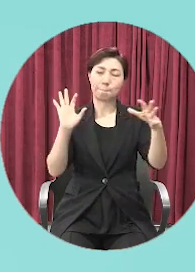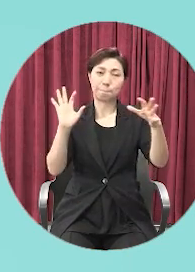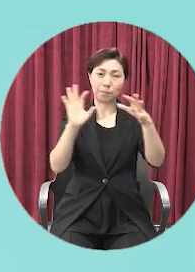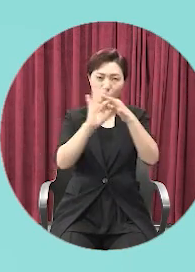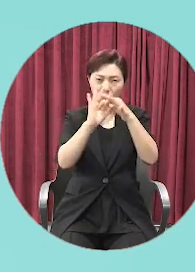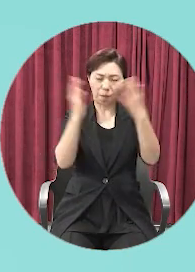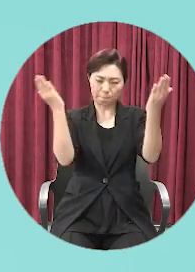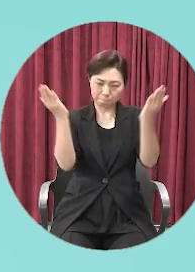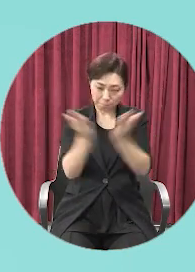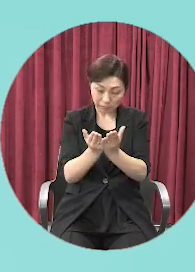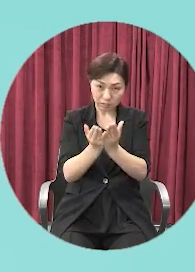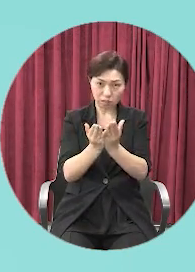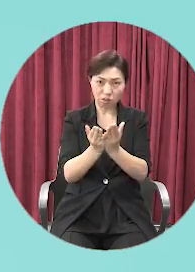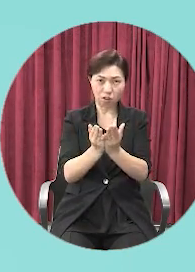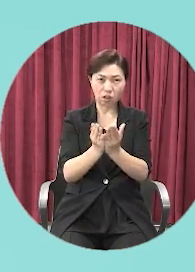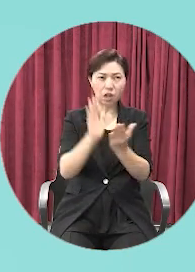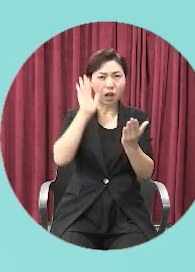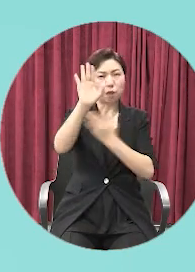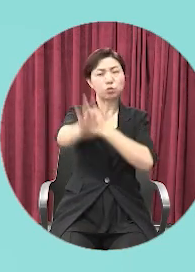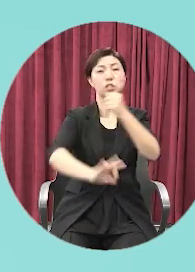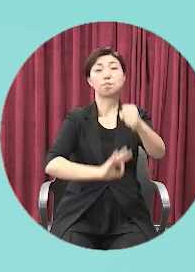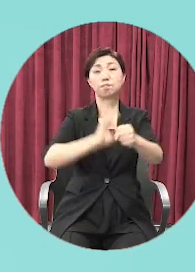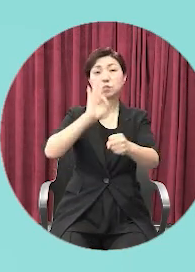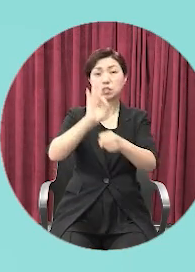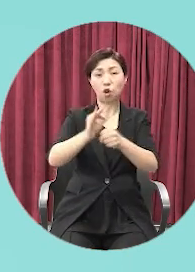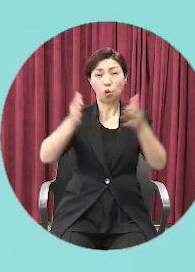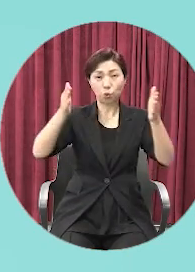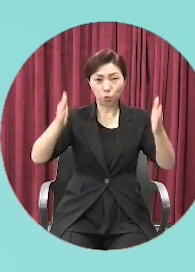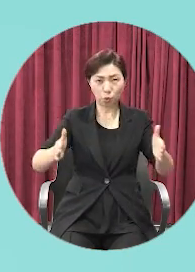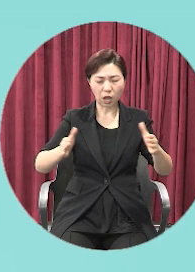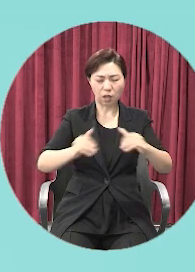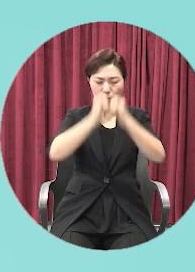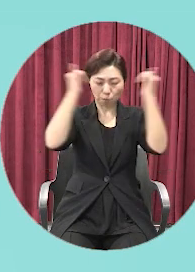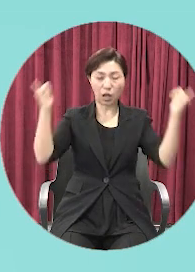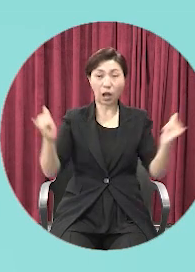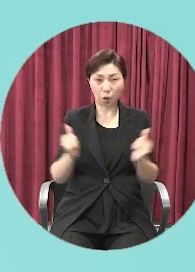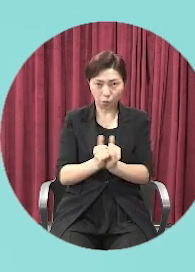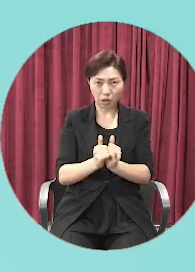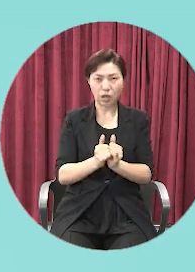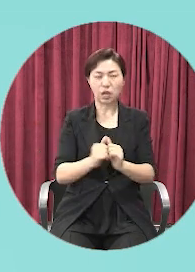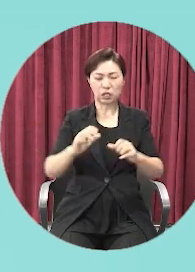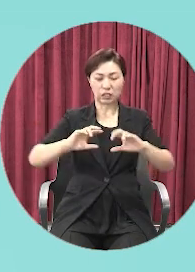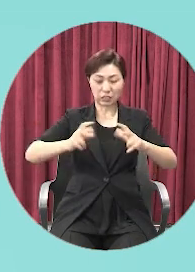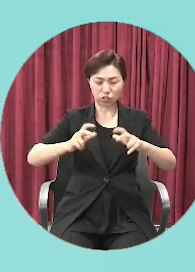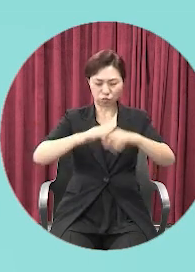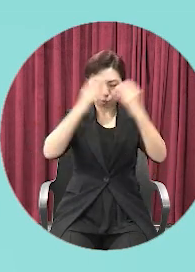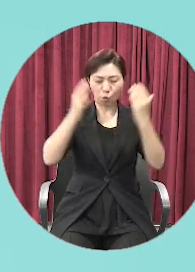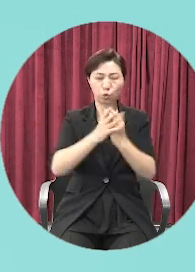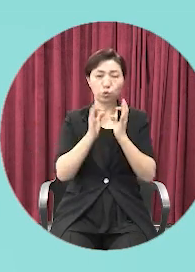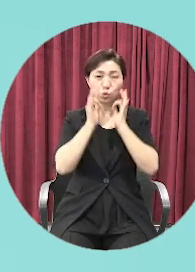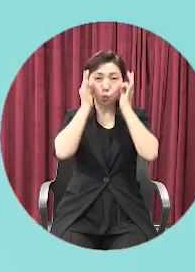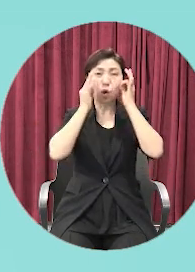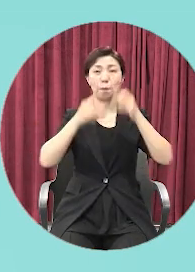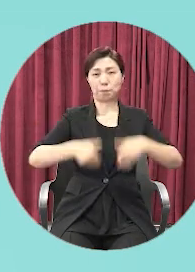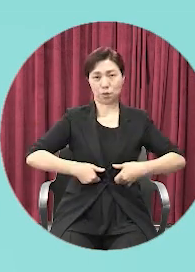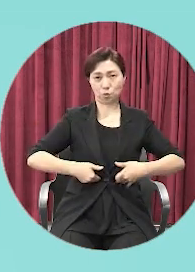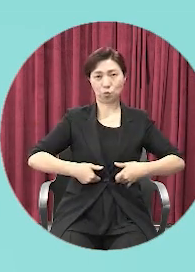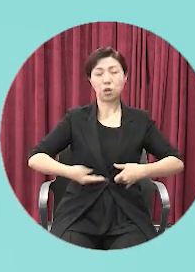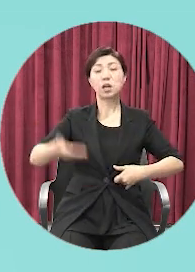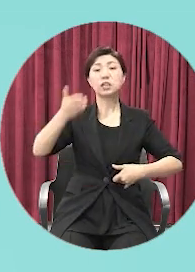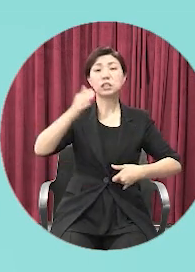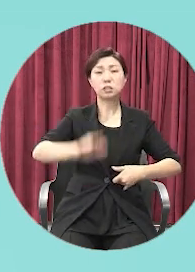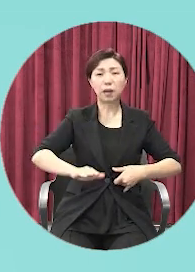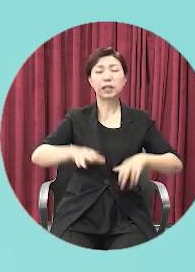과정은 앞으로 10년 동안 내내 모든 전 사회적인 노력, 뭐 전 지구적인 노력이 필요하다고 봅니다. 그런데 지금